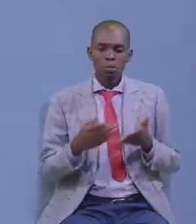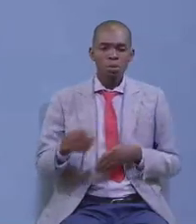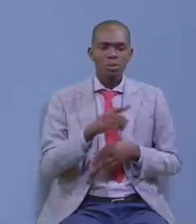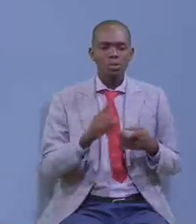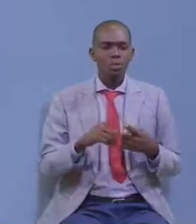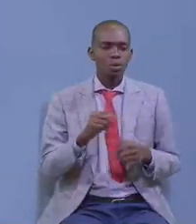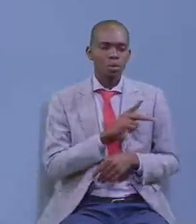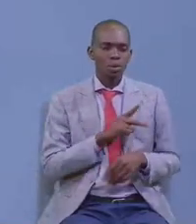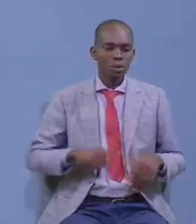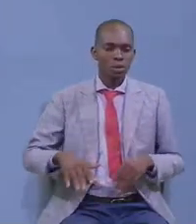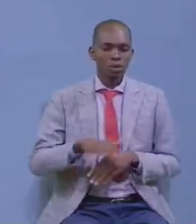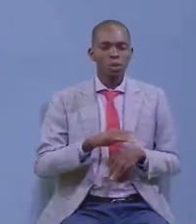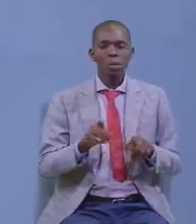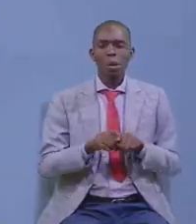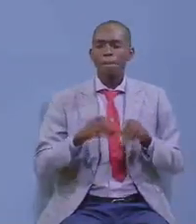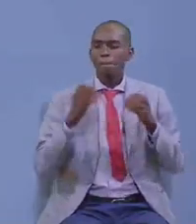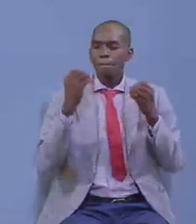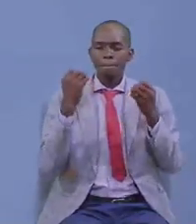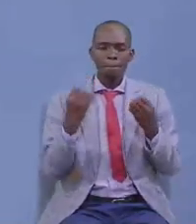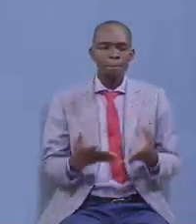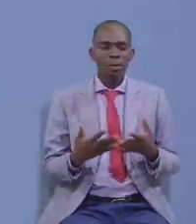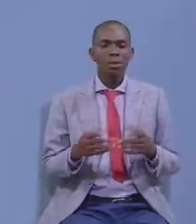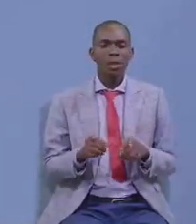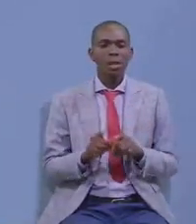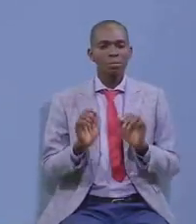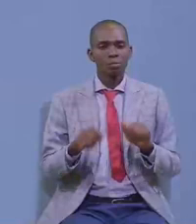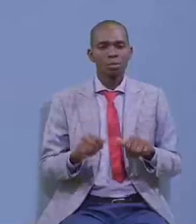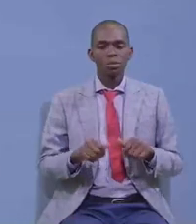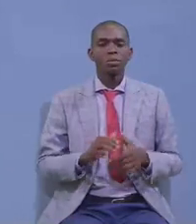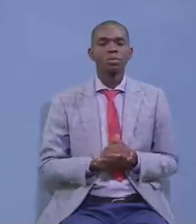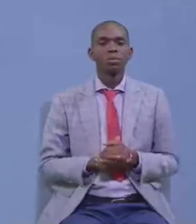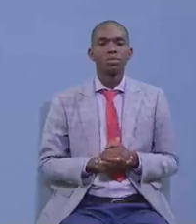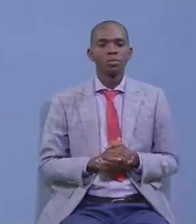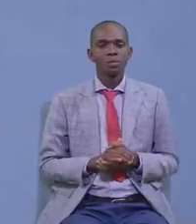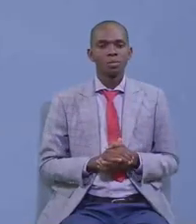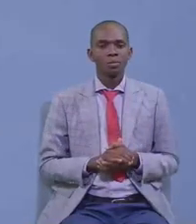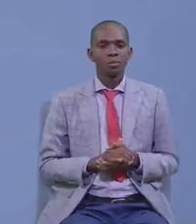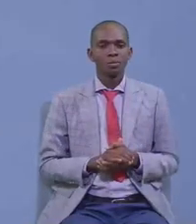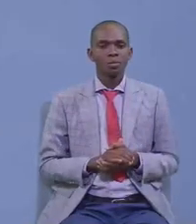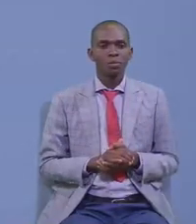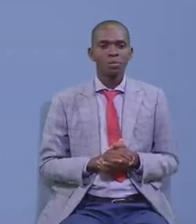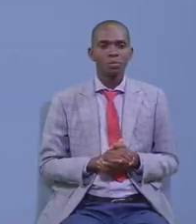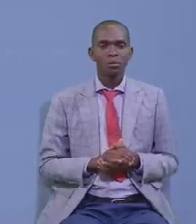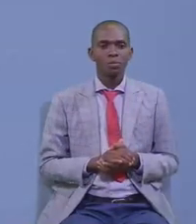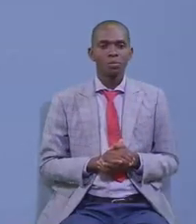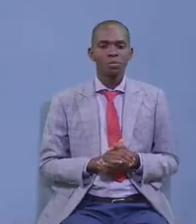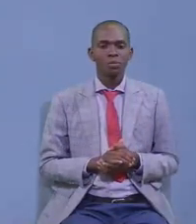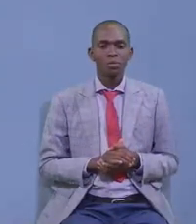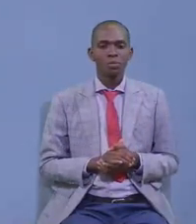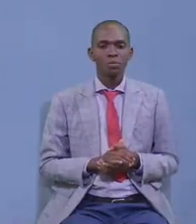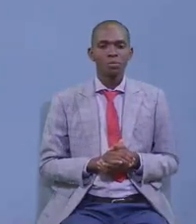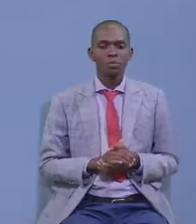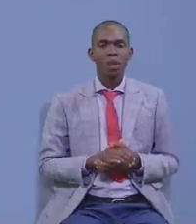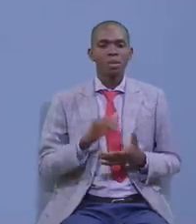L'objectif est donc de conduire autant de personnes vers le Seigneur, autant de personnes dans le royaume. C'est là l'objectif.